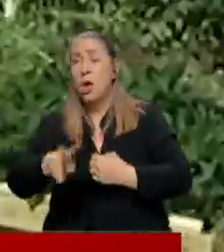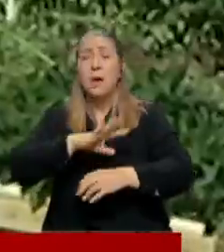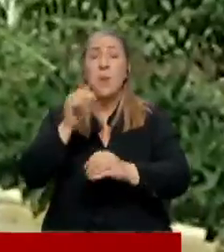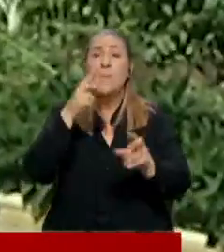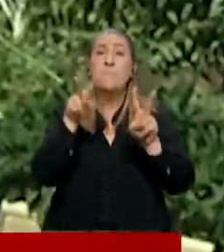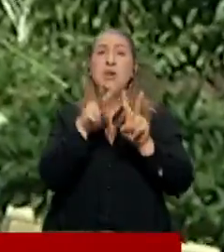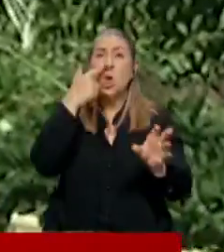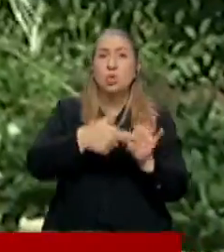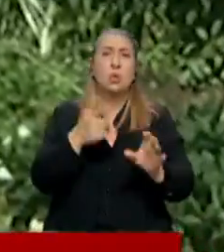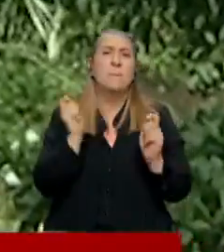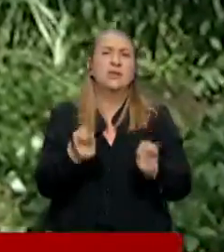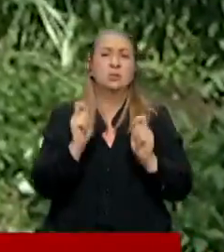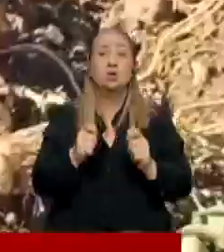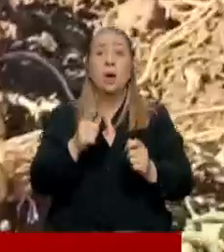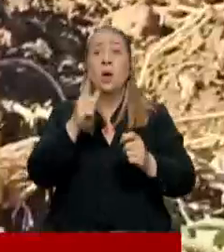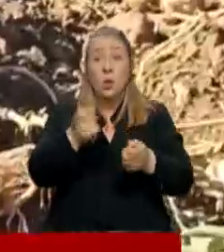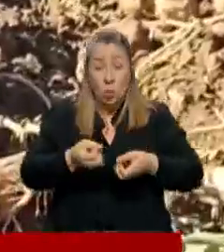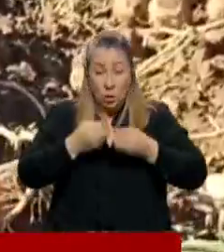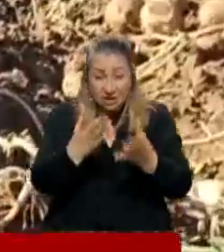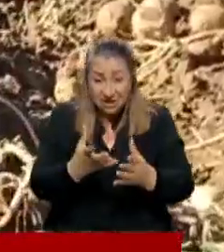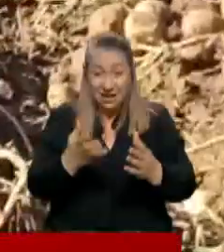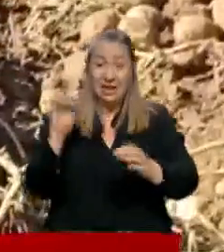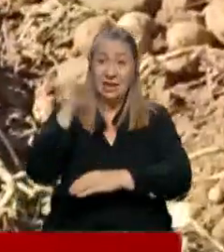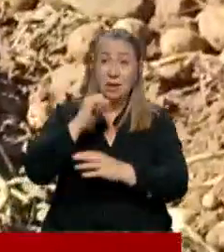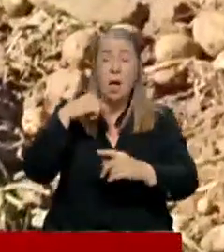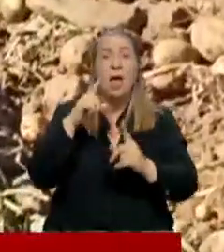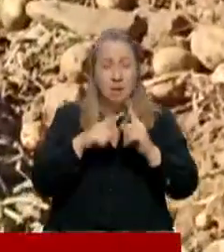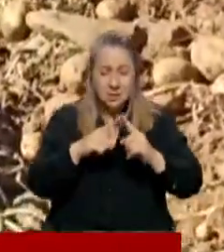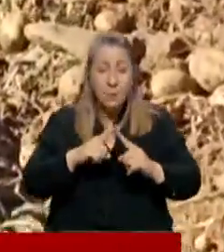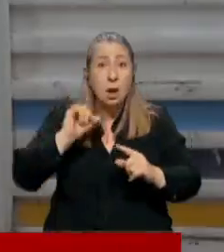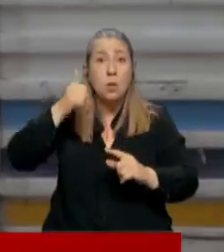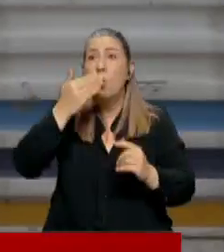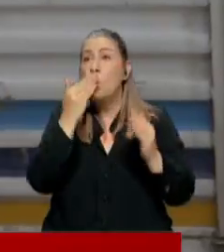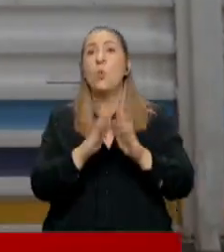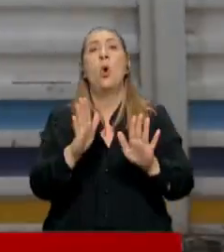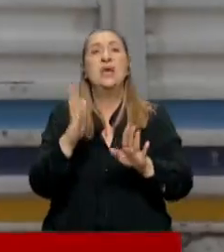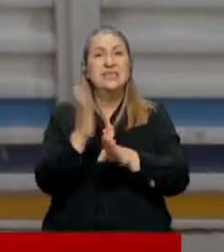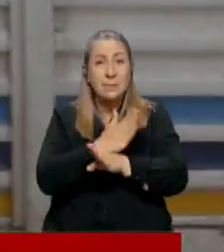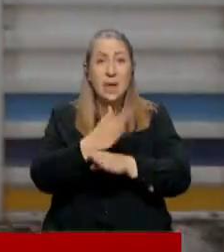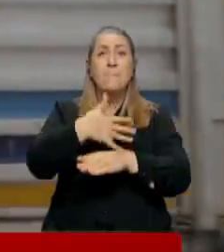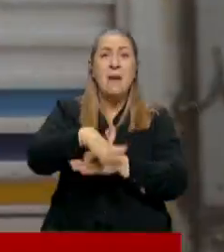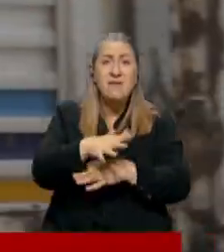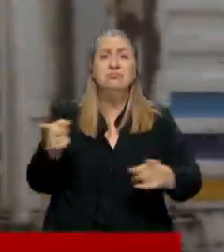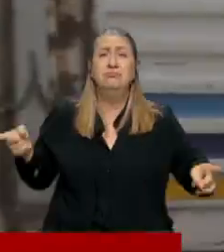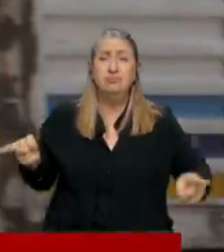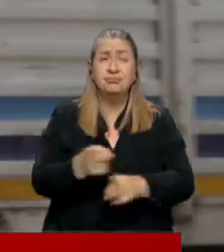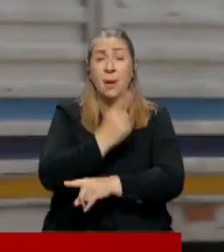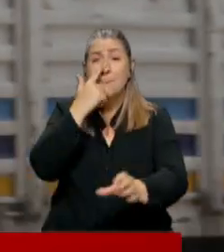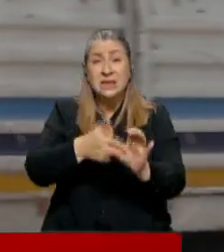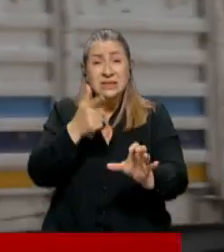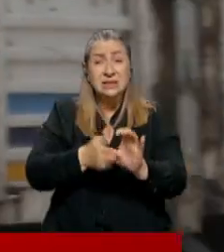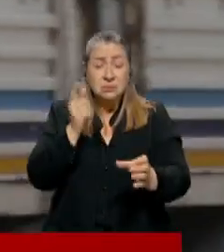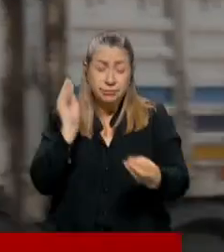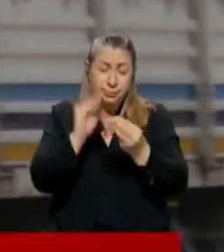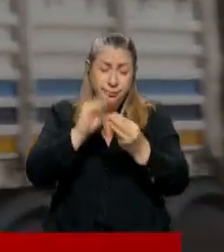olmaz. Ancak üreticinin de nakliyecinin de hesabı ertesi güne uymuyor. Sebze meyve fiyatları akaryakıt zamlarıyla